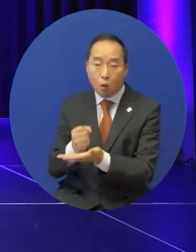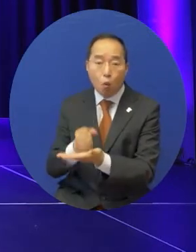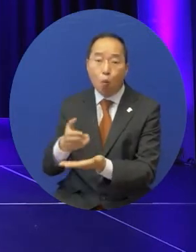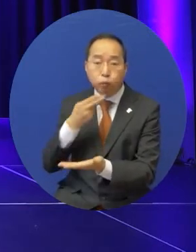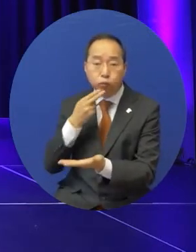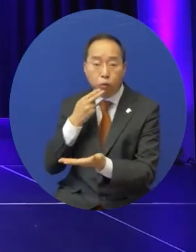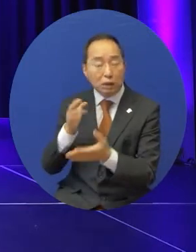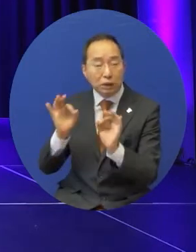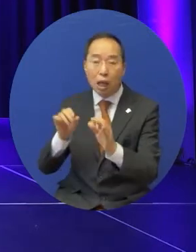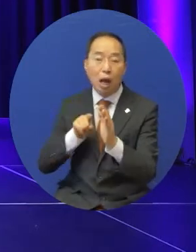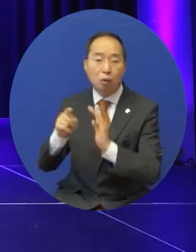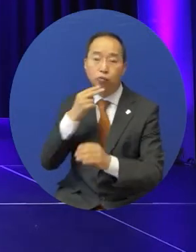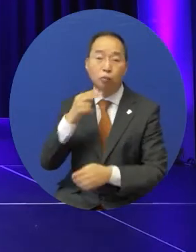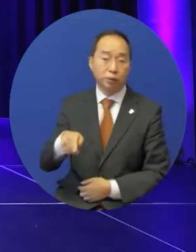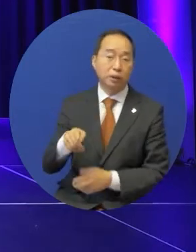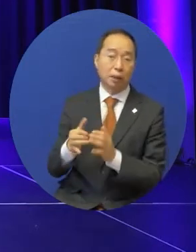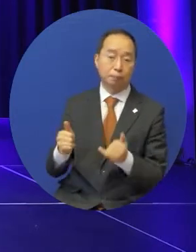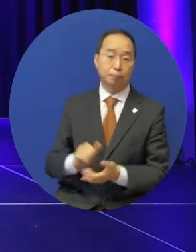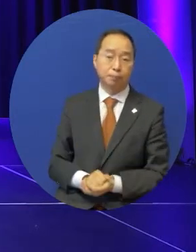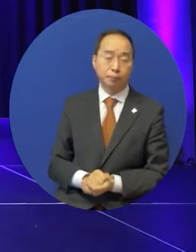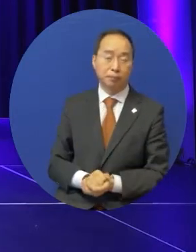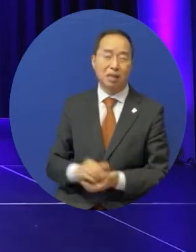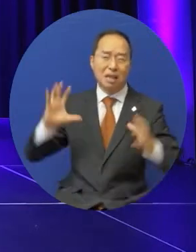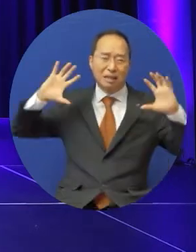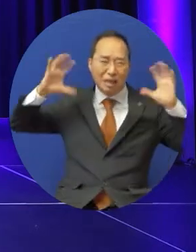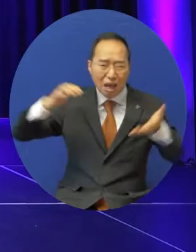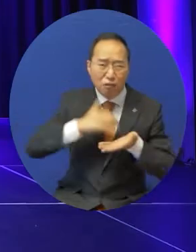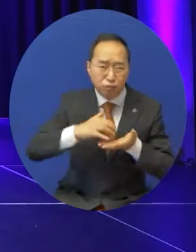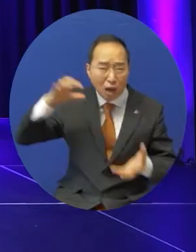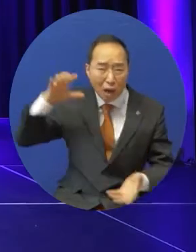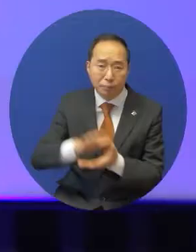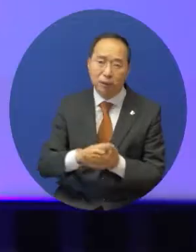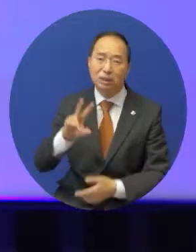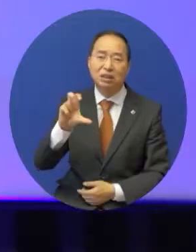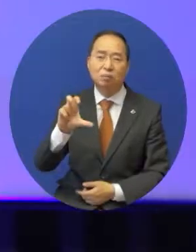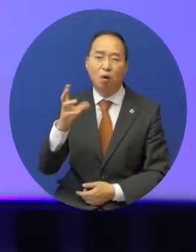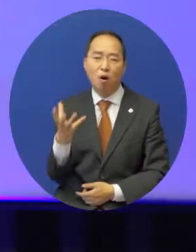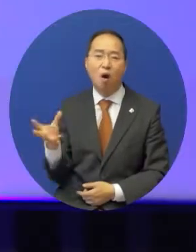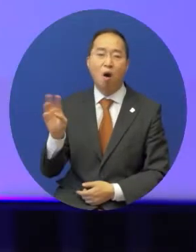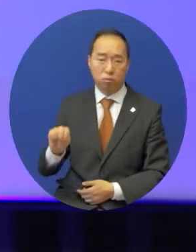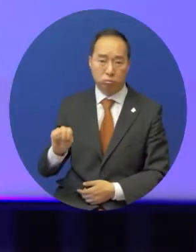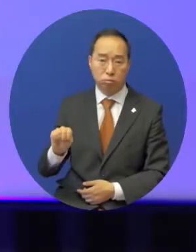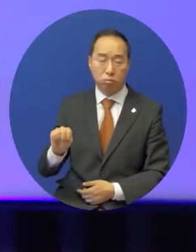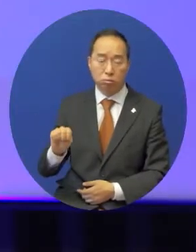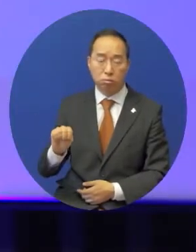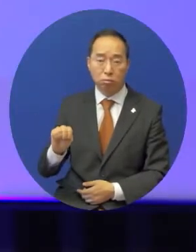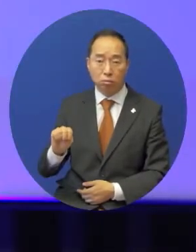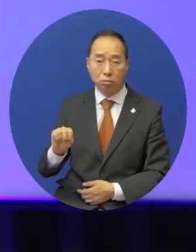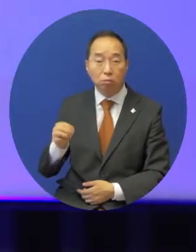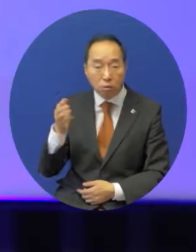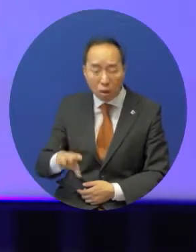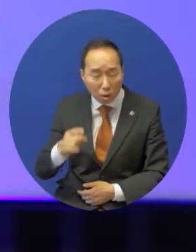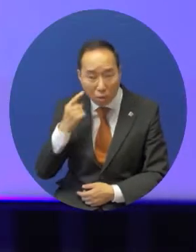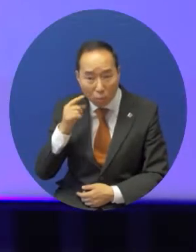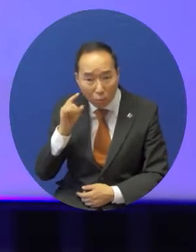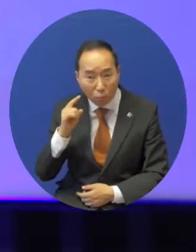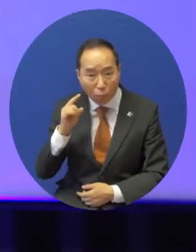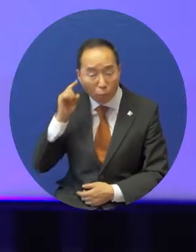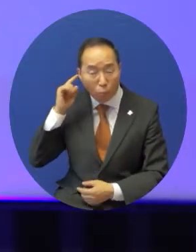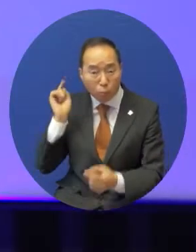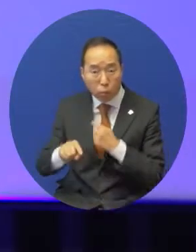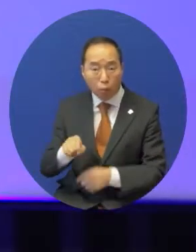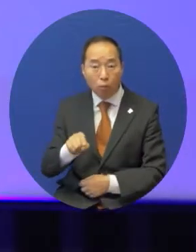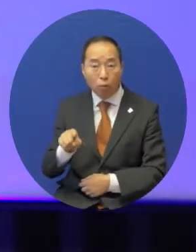수 없는 사람이라고 하는데, 그 사람들은 그래도 많은 사람들이 핸드폰은